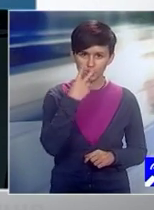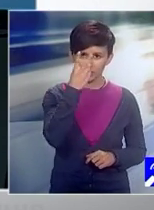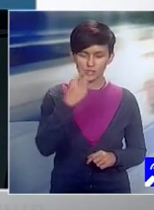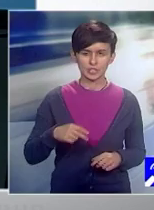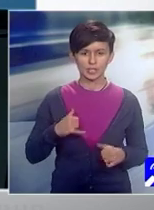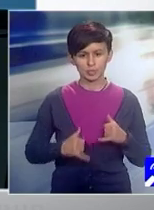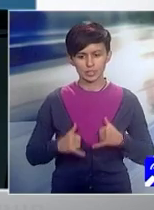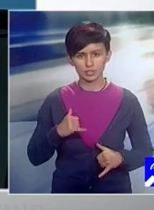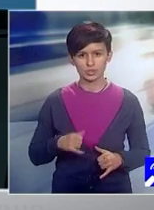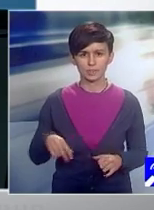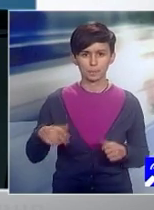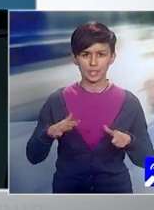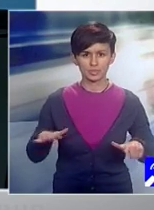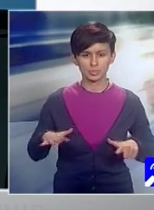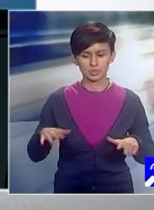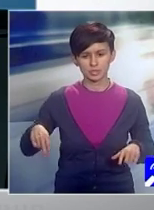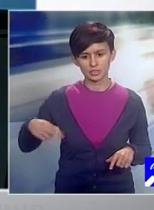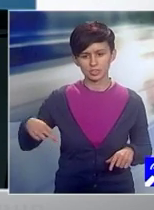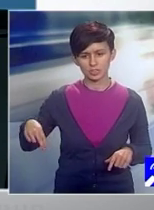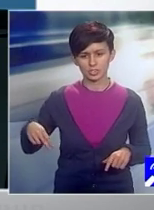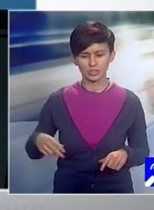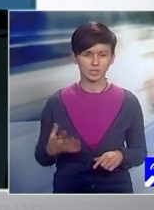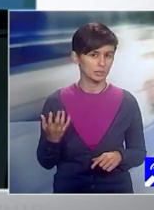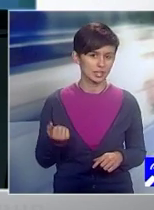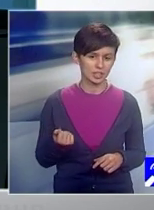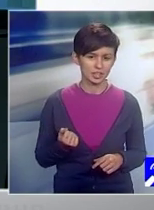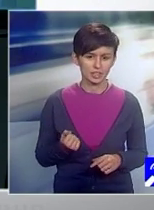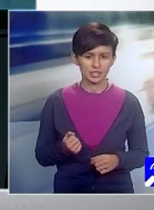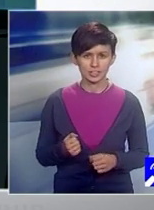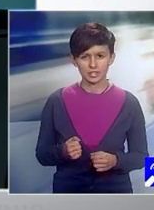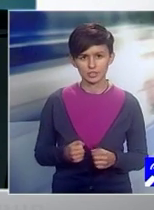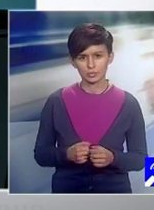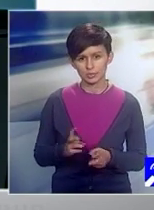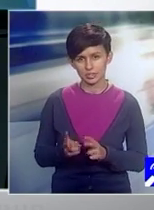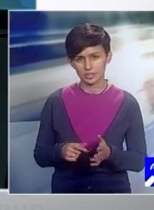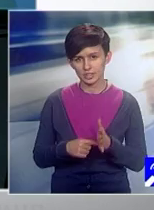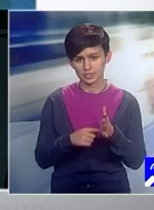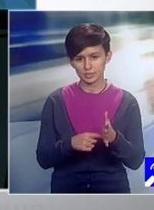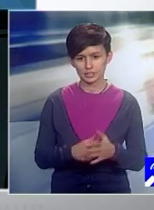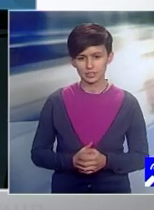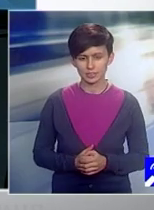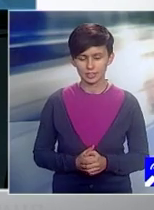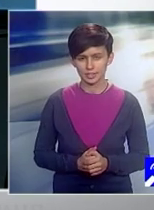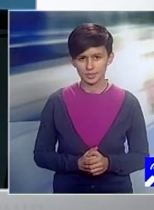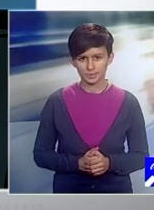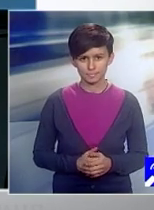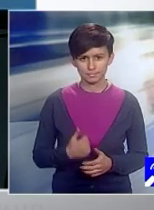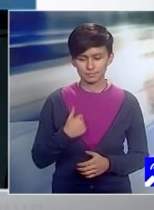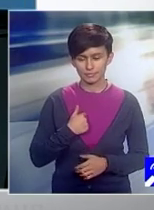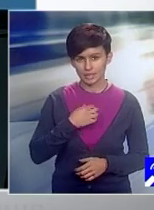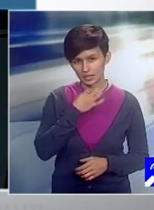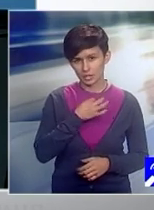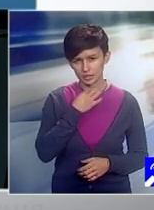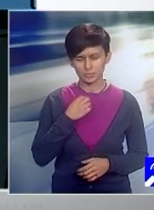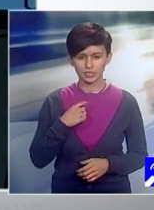data de 17 noiembrie 2016, ce anume a ieșit. Spuneam că este vorba în principal și